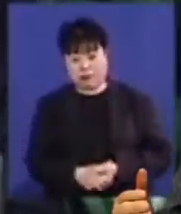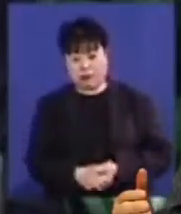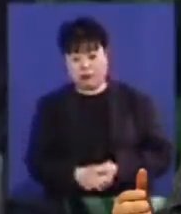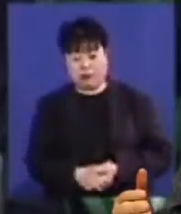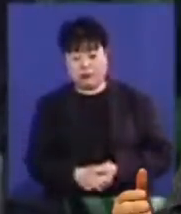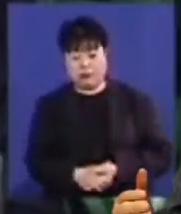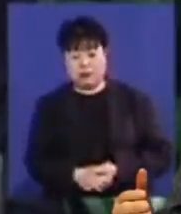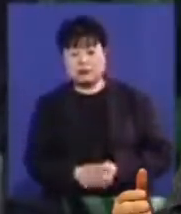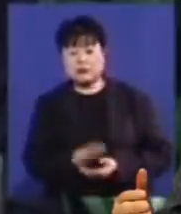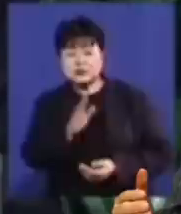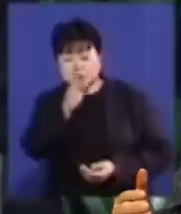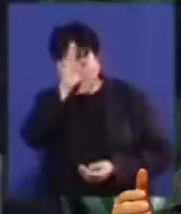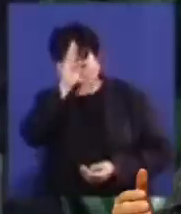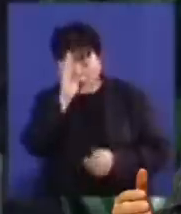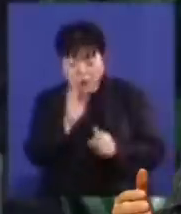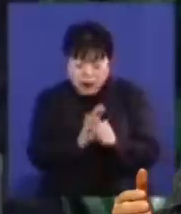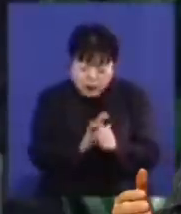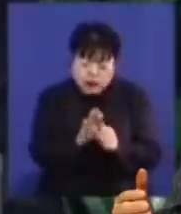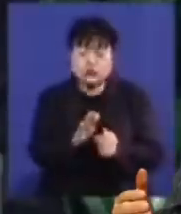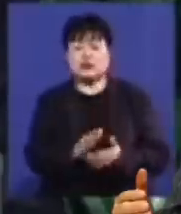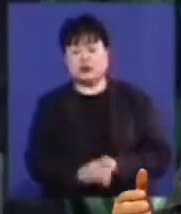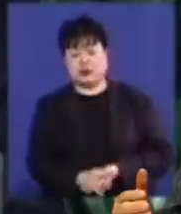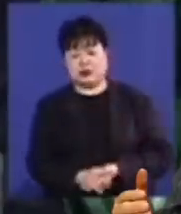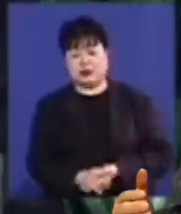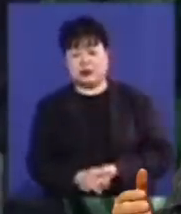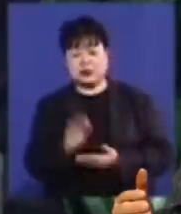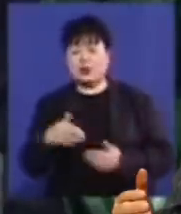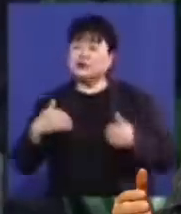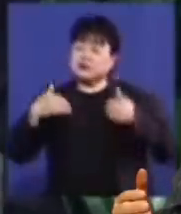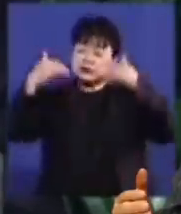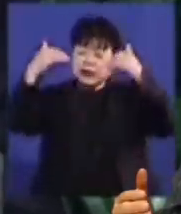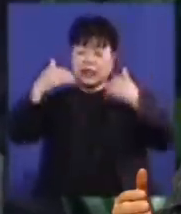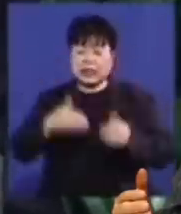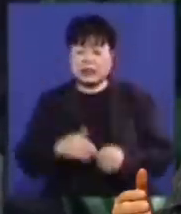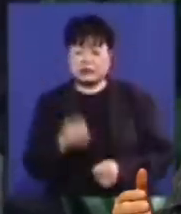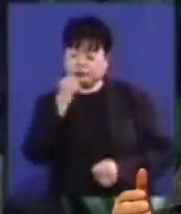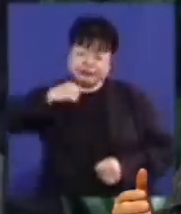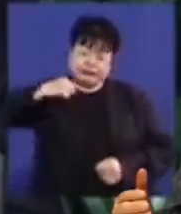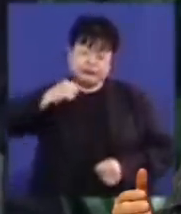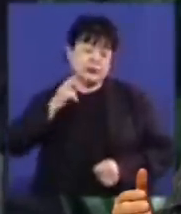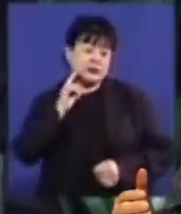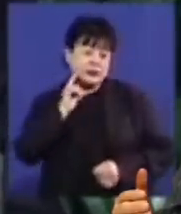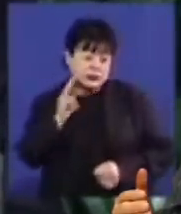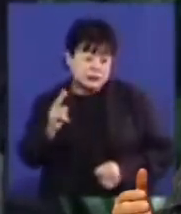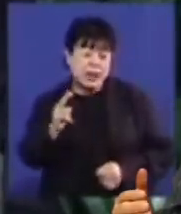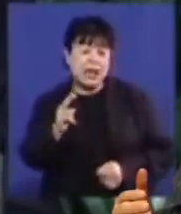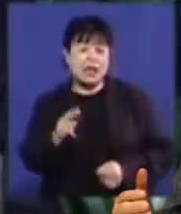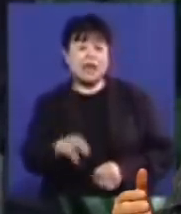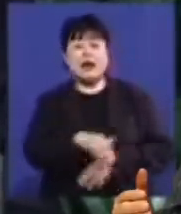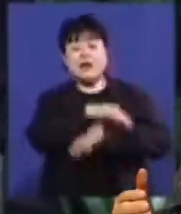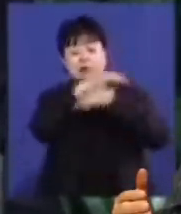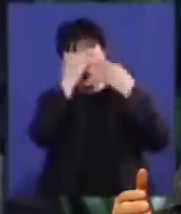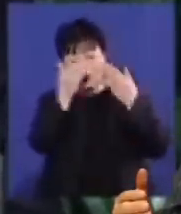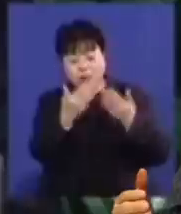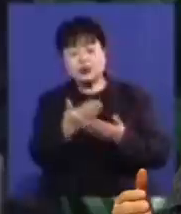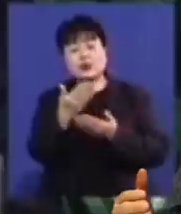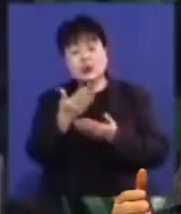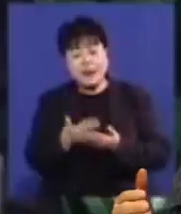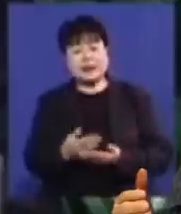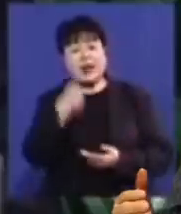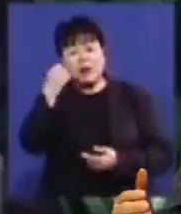그러게 병치레 하지요. 그 다음에 자라면서 얼마나 못되게 굽니까? 그 못되게 구는 것 다